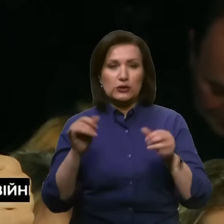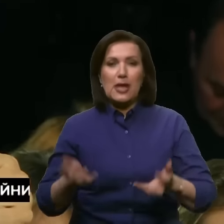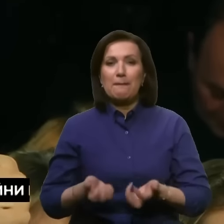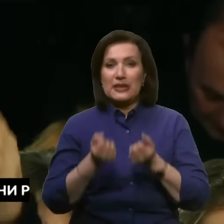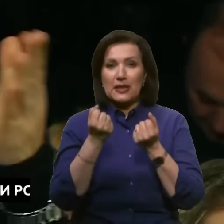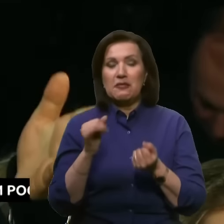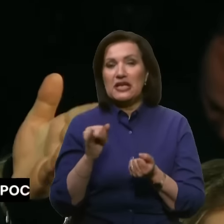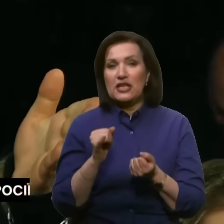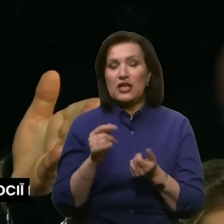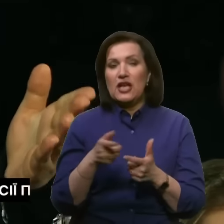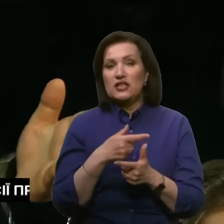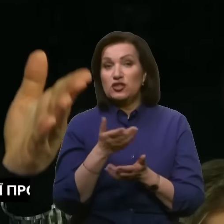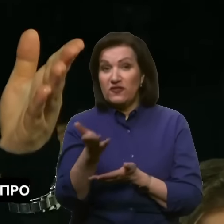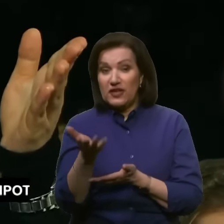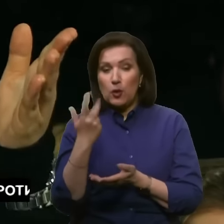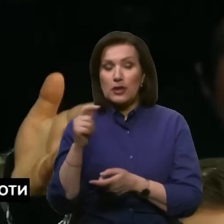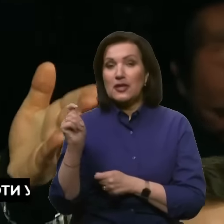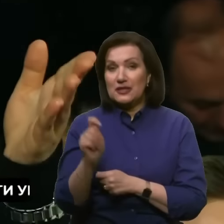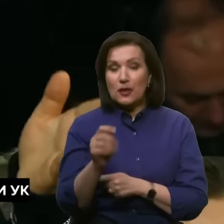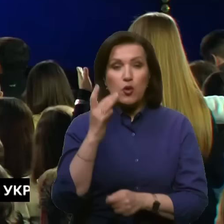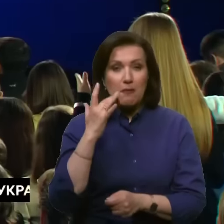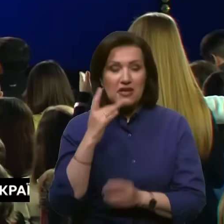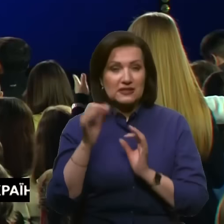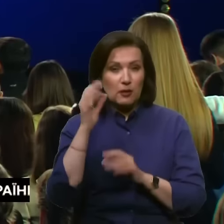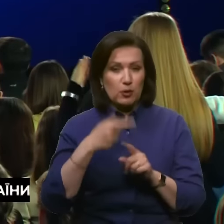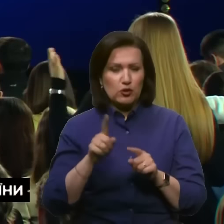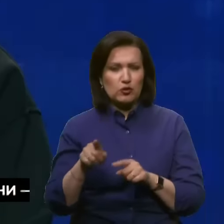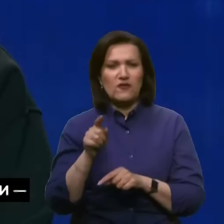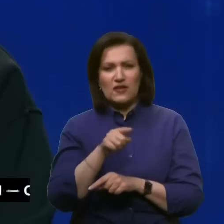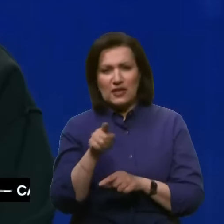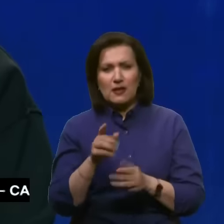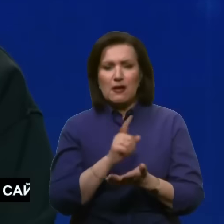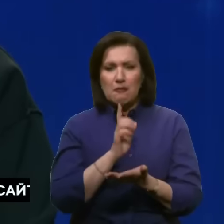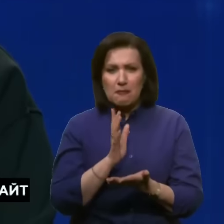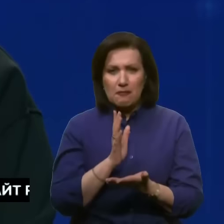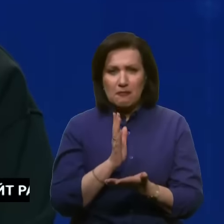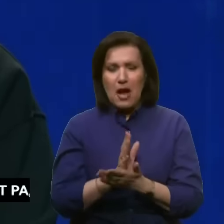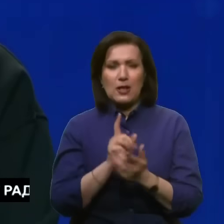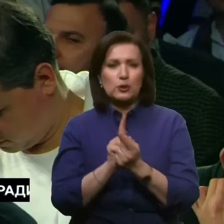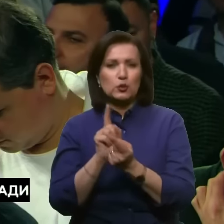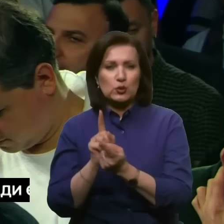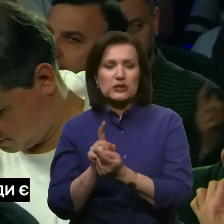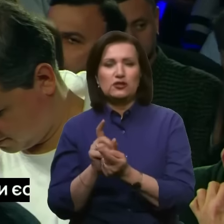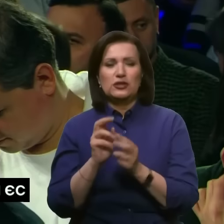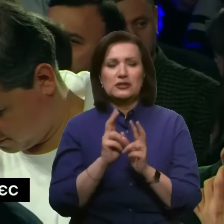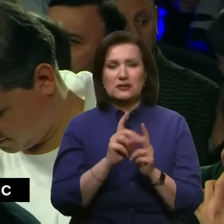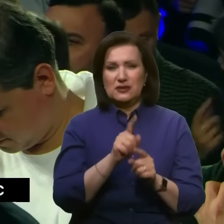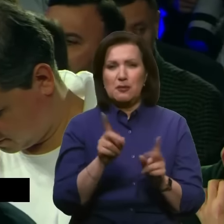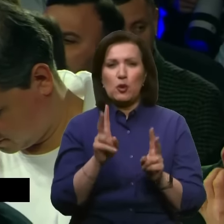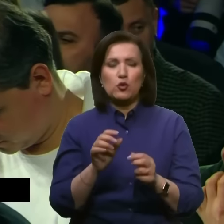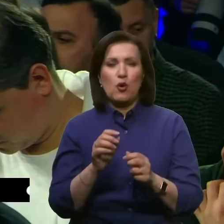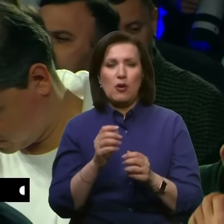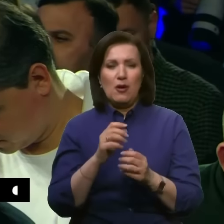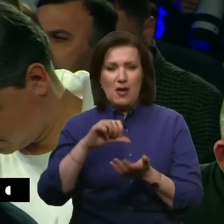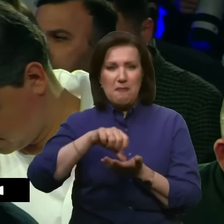підтримка. І чи ви, коли їздили до Америки, ви згадували про те, що ви там мали зустрічі із тими, хто представляє